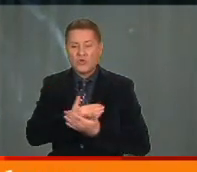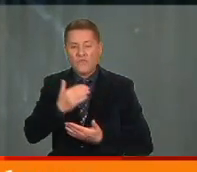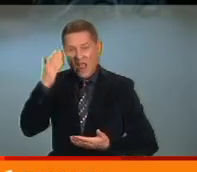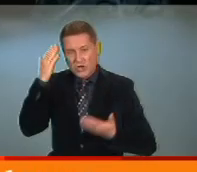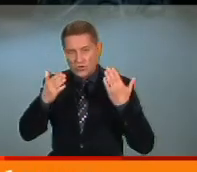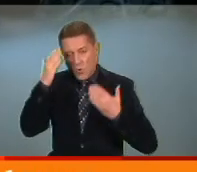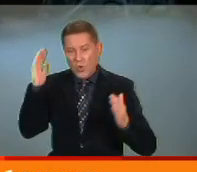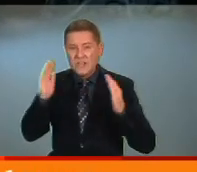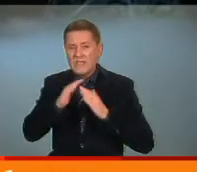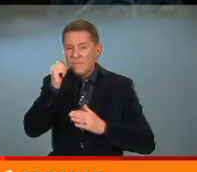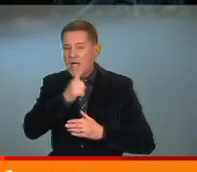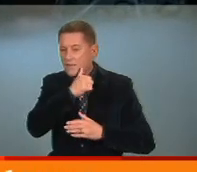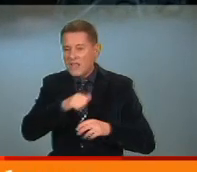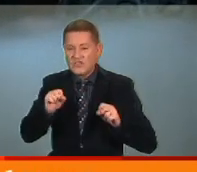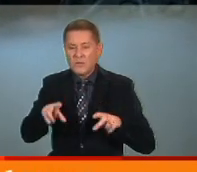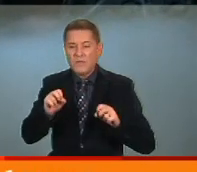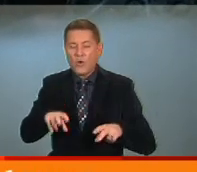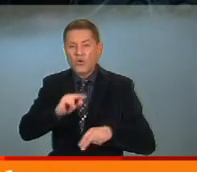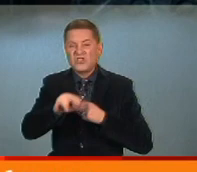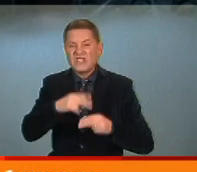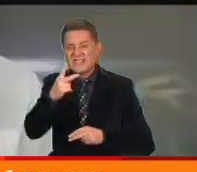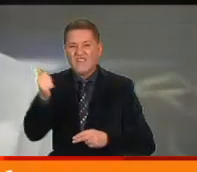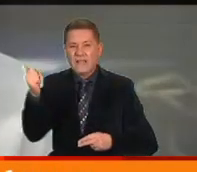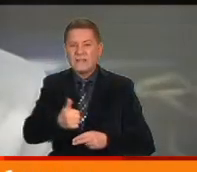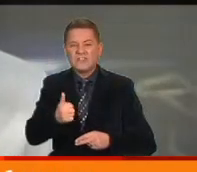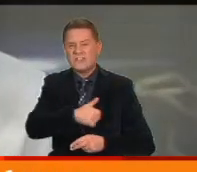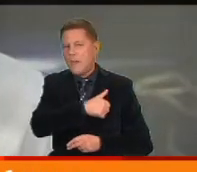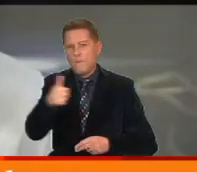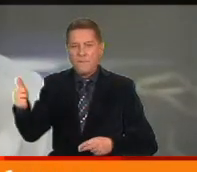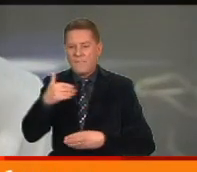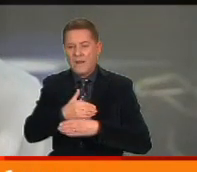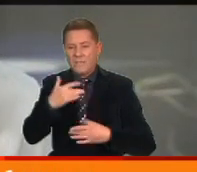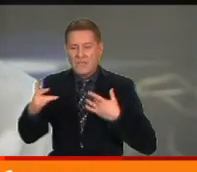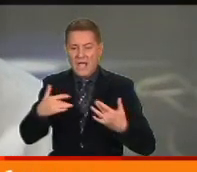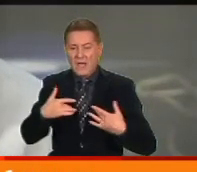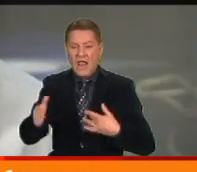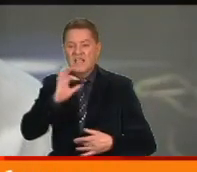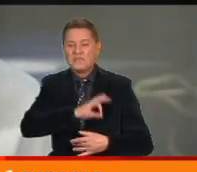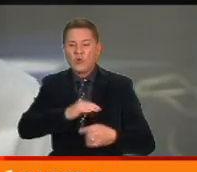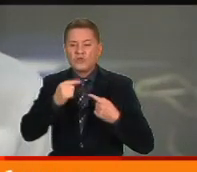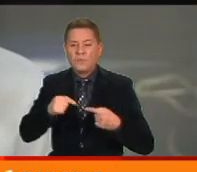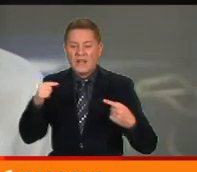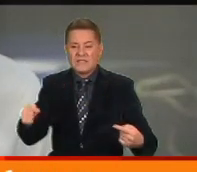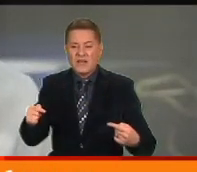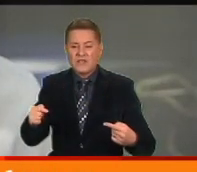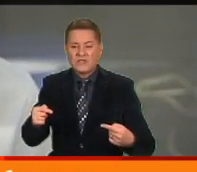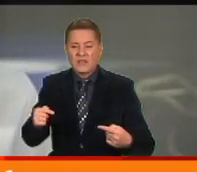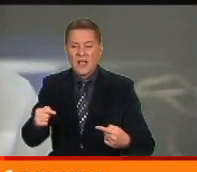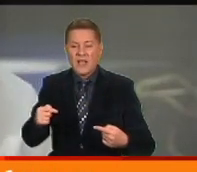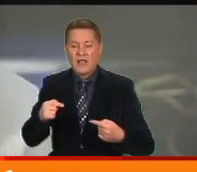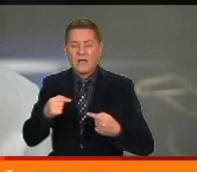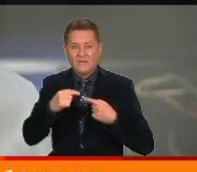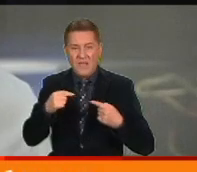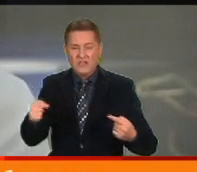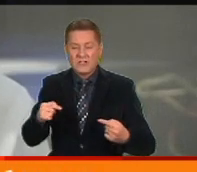«Дім таємничих пригод». Вже за два тижні прем'єра. Ми використовуємо різні приправи, різні інгредієнти, тому